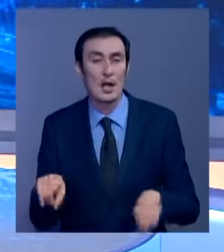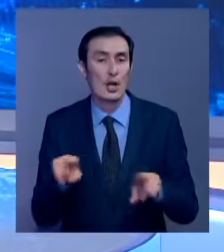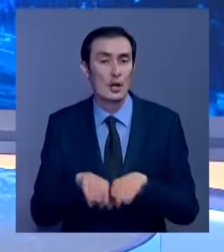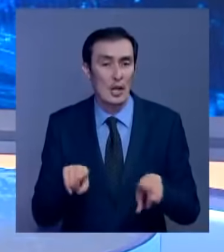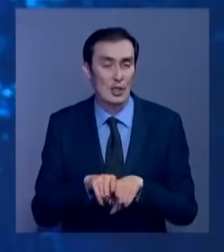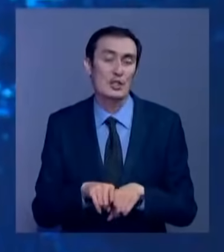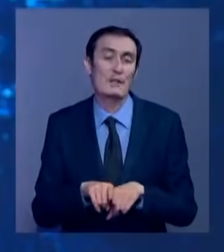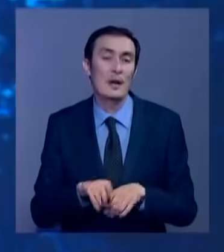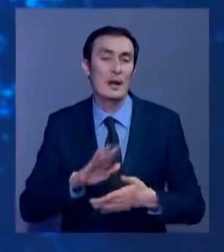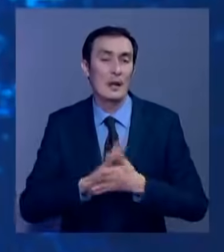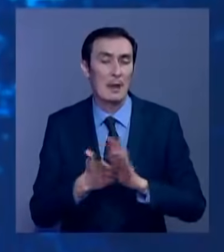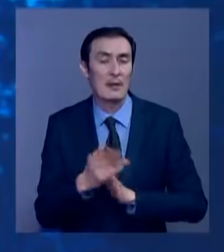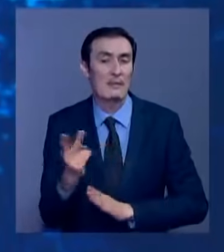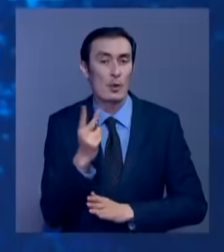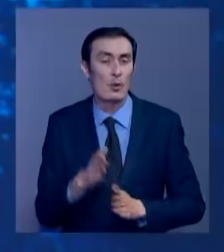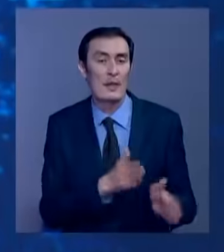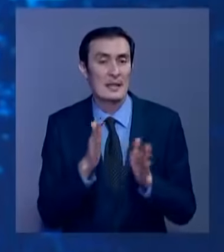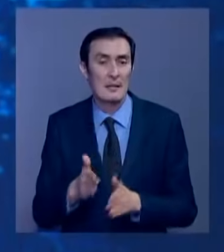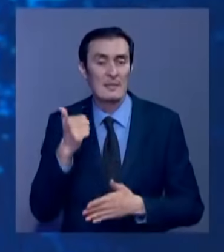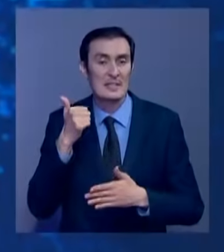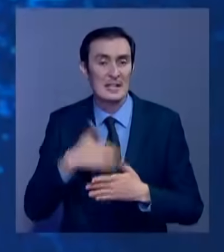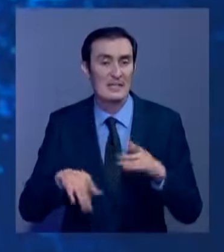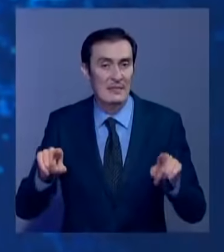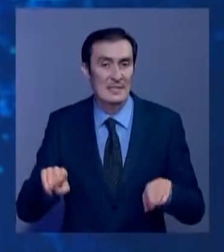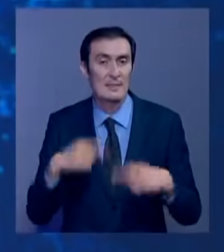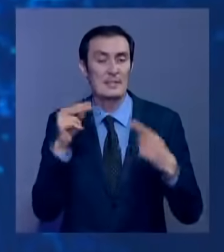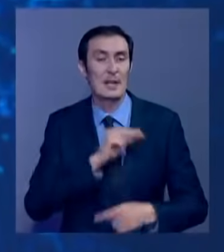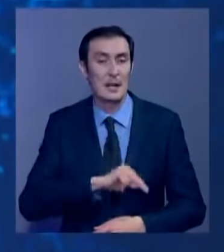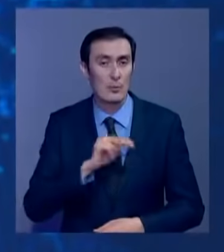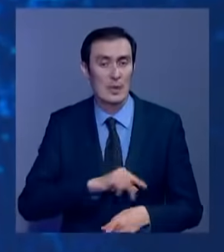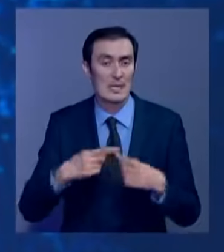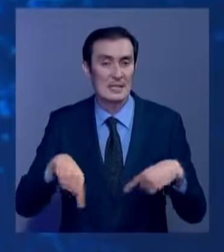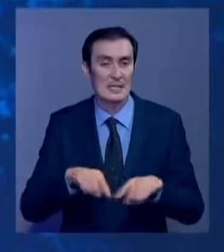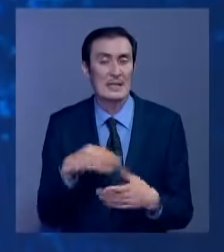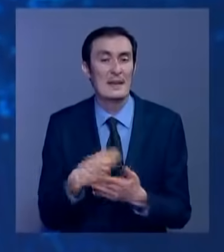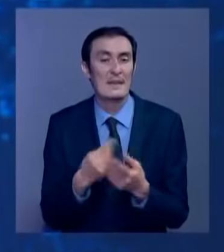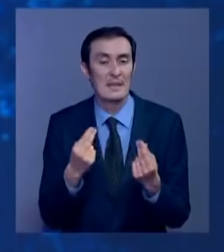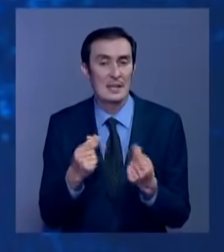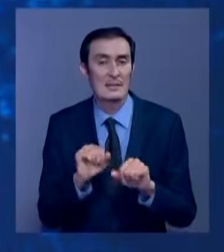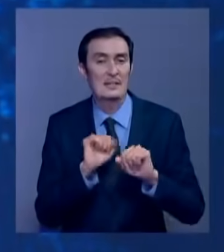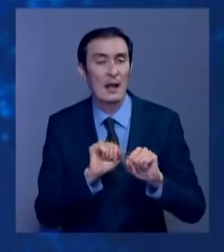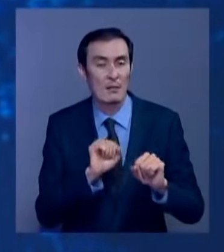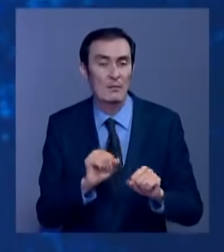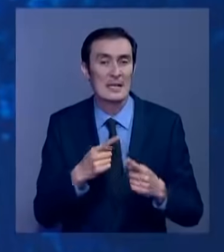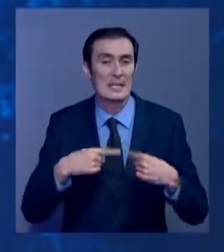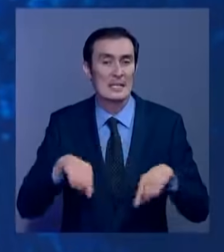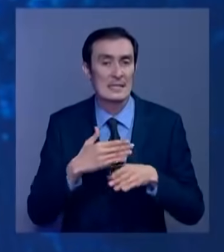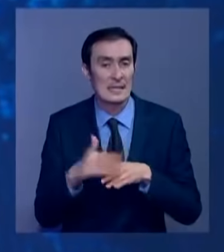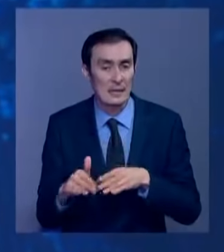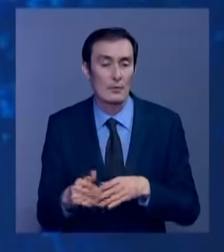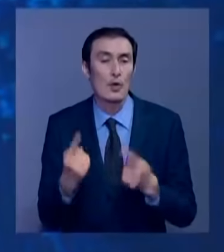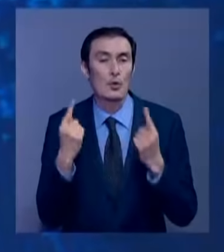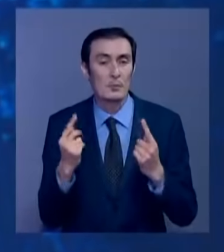сектора. Кроме того, в рамках второго этапа в столице возобновляется работа организации финансового и страхового